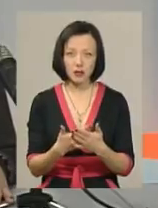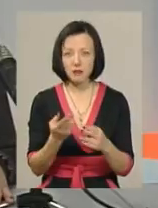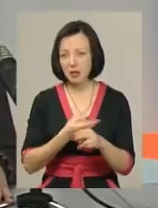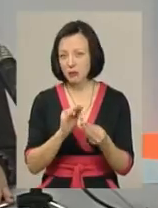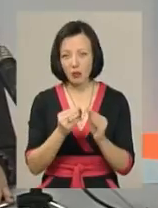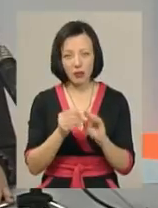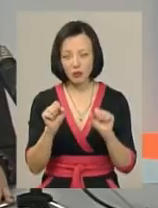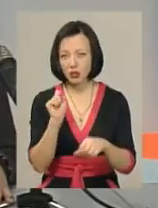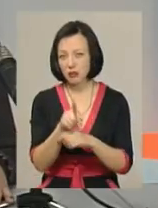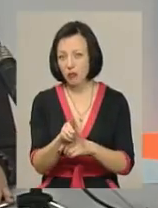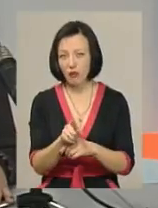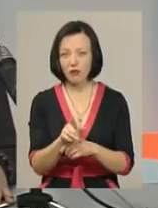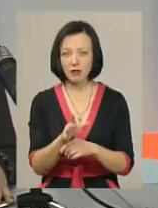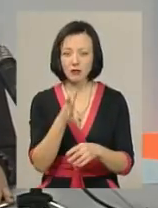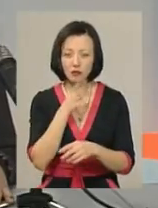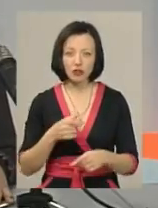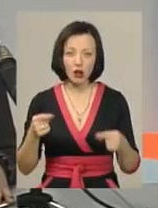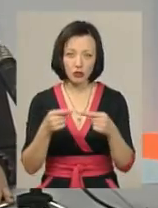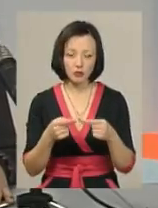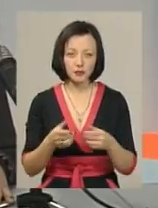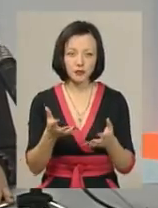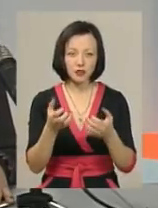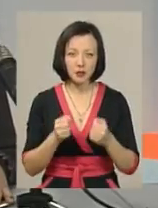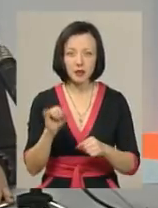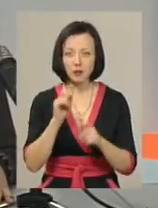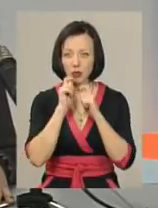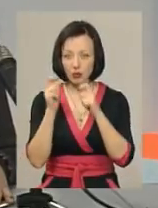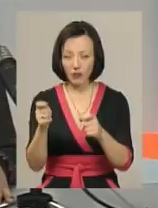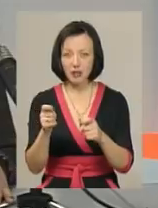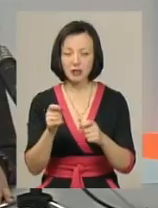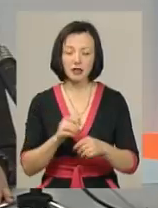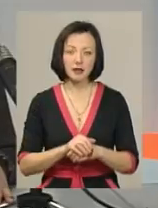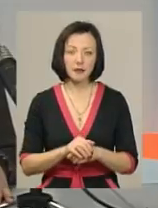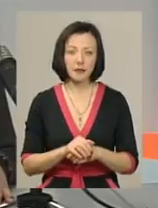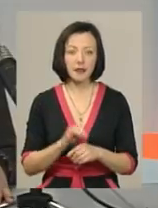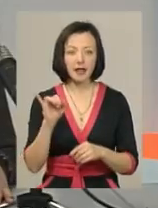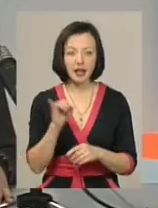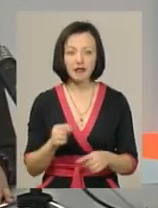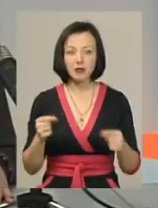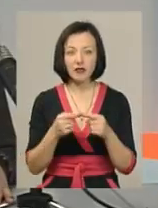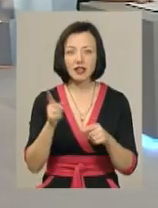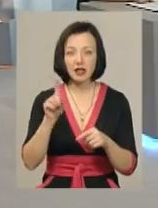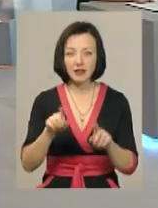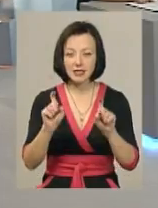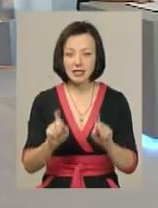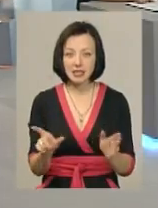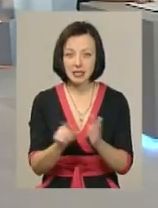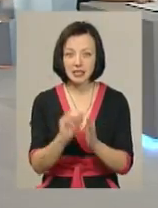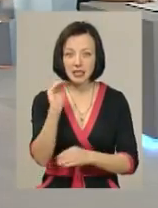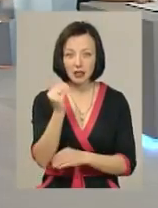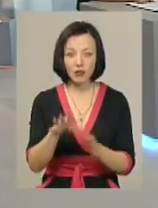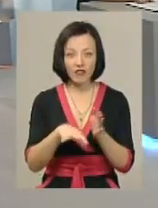проблем можна все це замовити вчасно отримати і подарувати і вручити і відповідно навіть сісти із дитиною